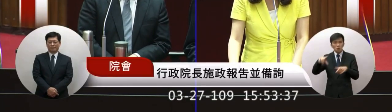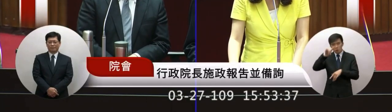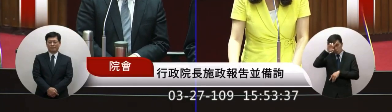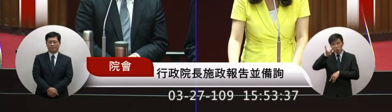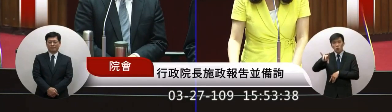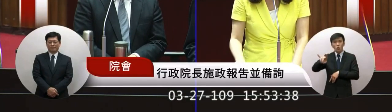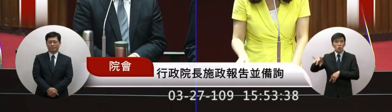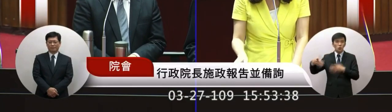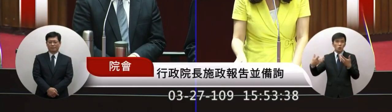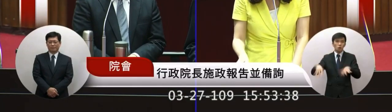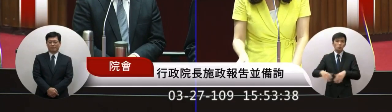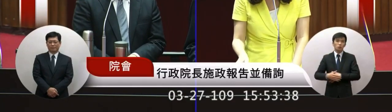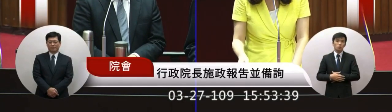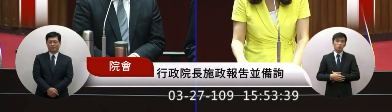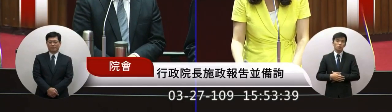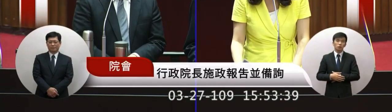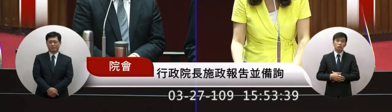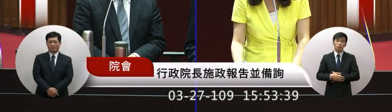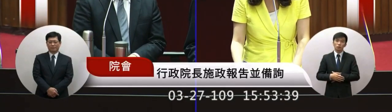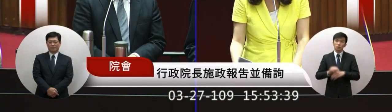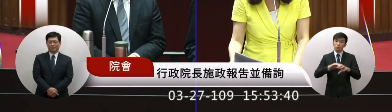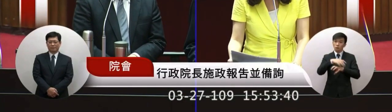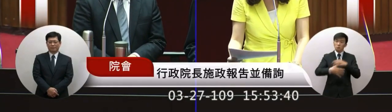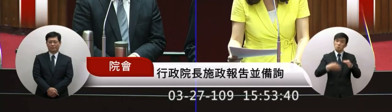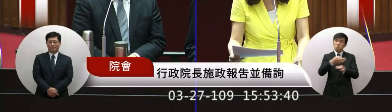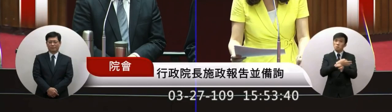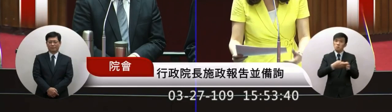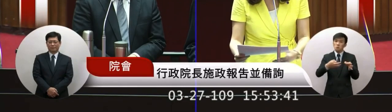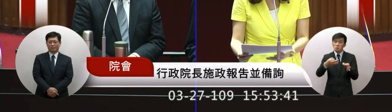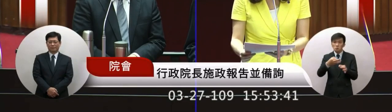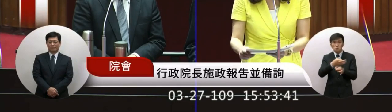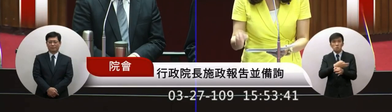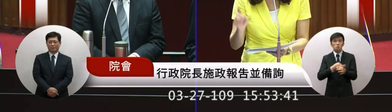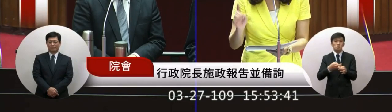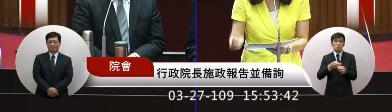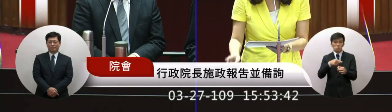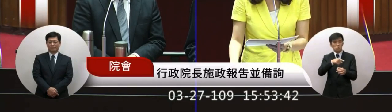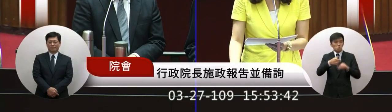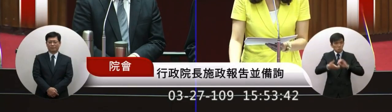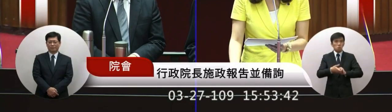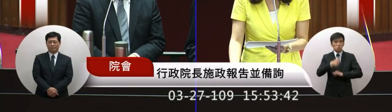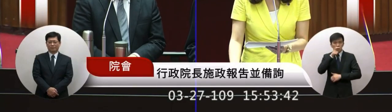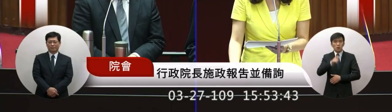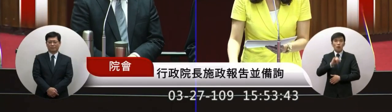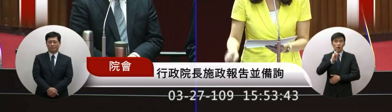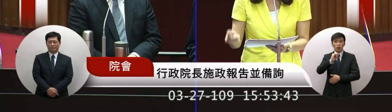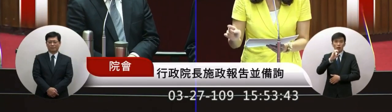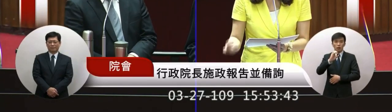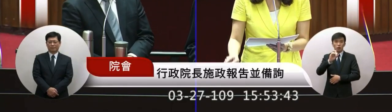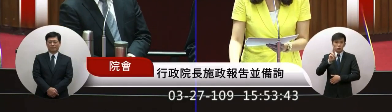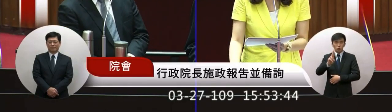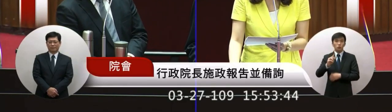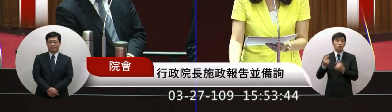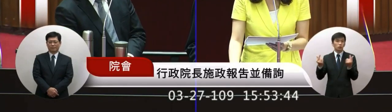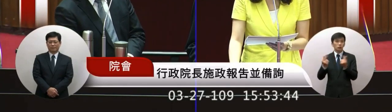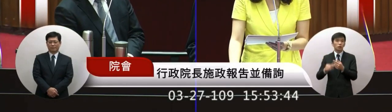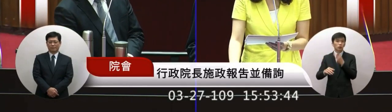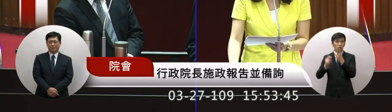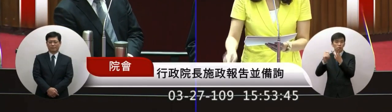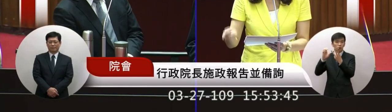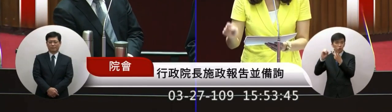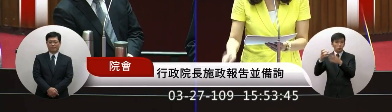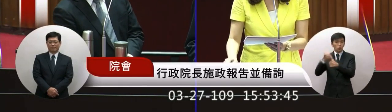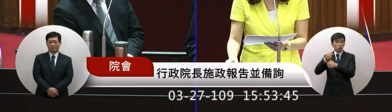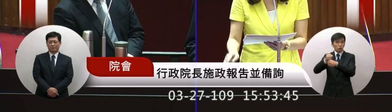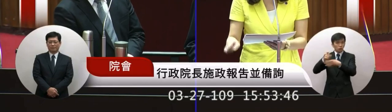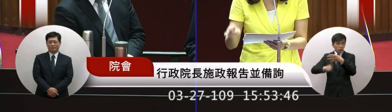重症已经确诊了，已经把全球经济确定推入 ICU， 包括 IMF 的总裁，包括 WTO 的总干